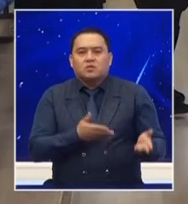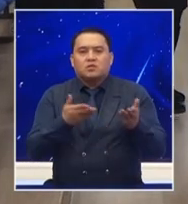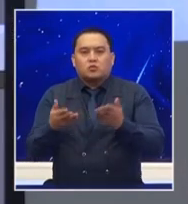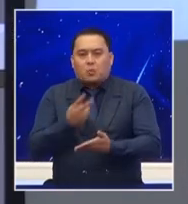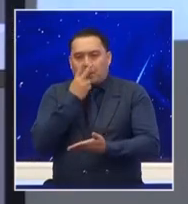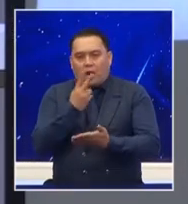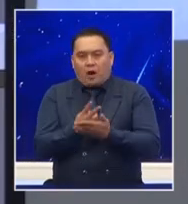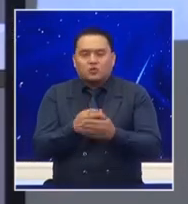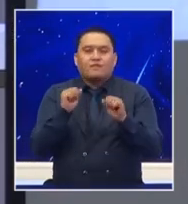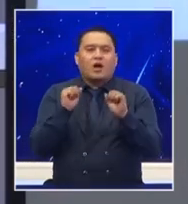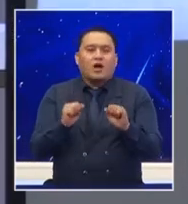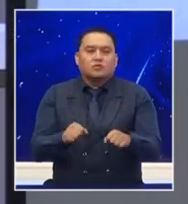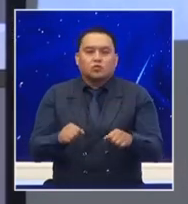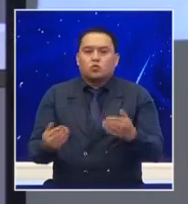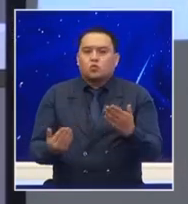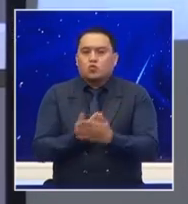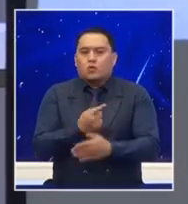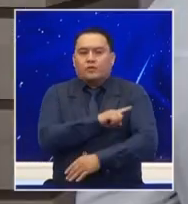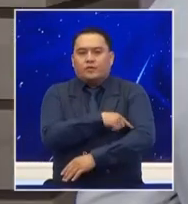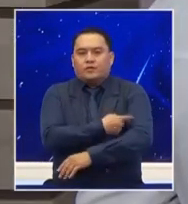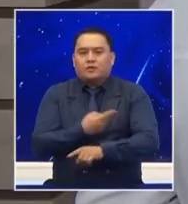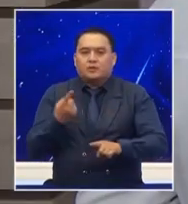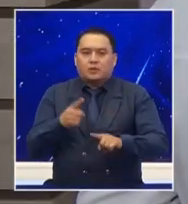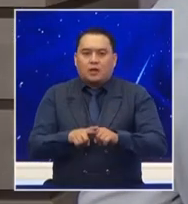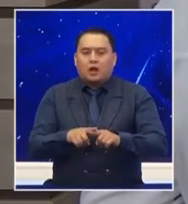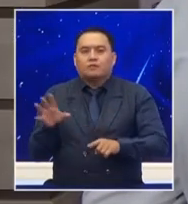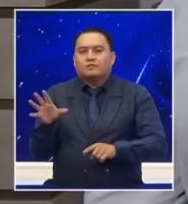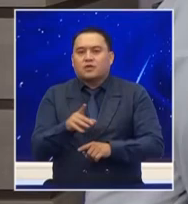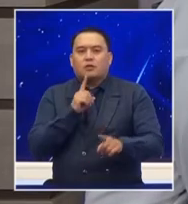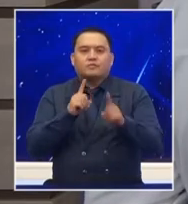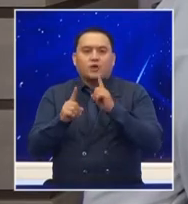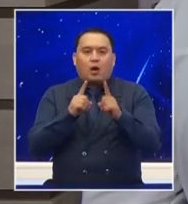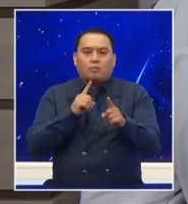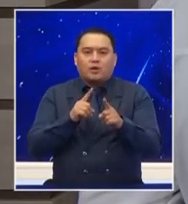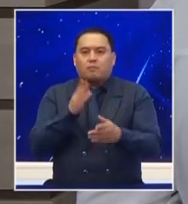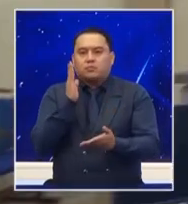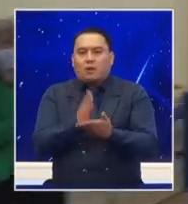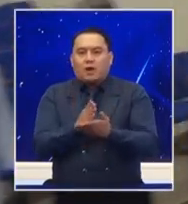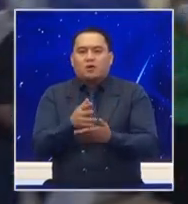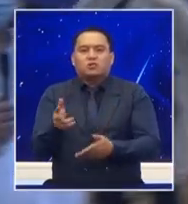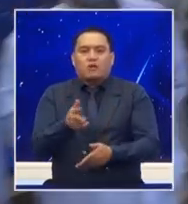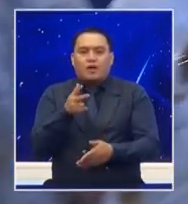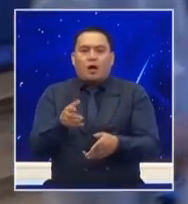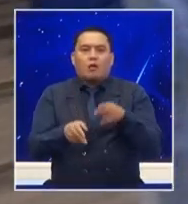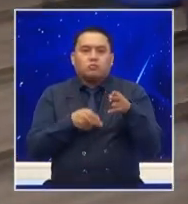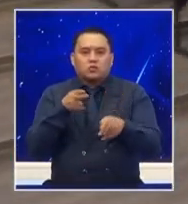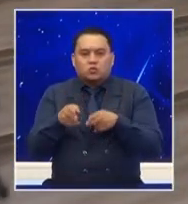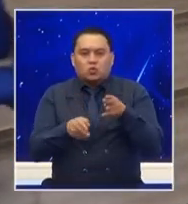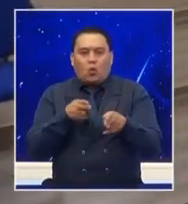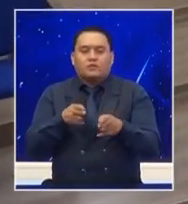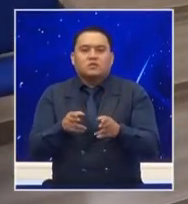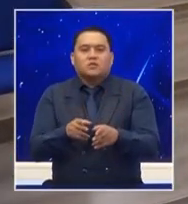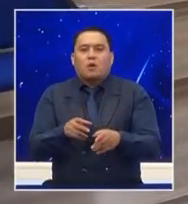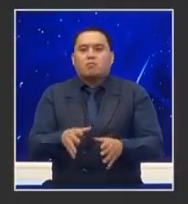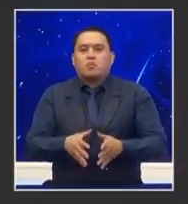наглядно демонстрирует возможности современной медтехники. В рамках практического семинара прошла прямая трансляция операции в конференц-зале,